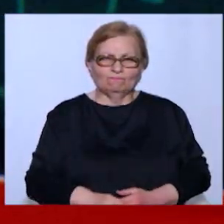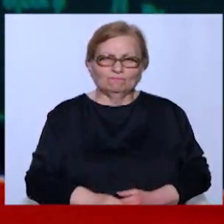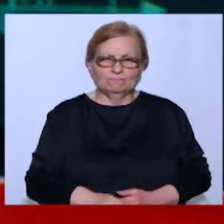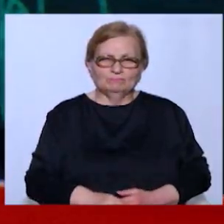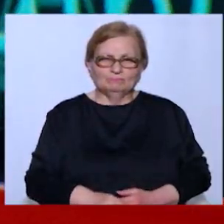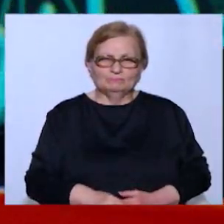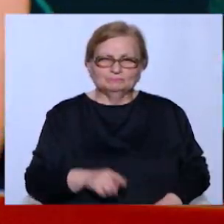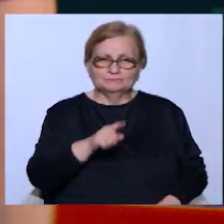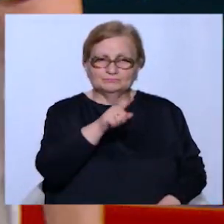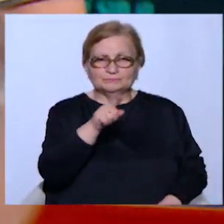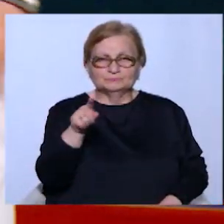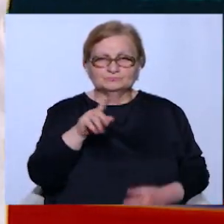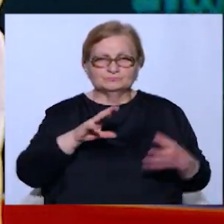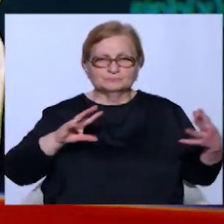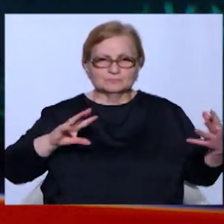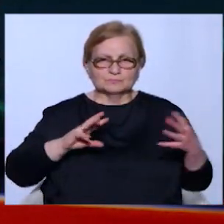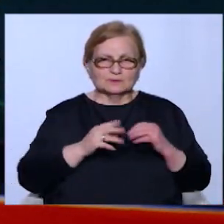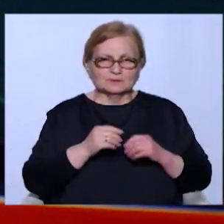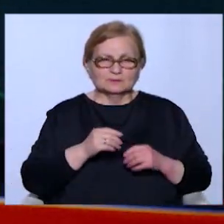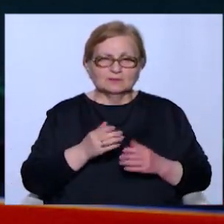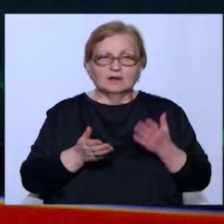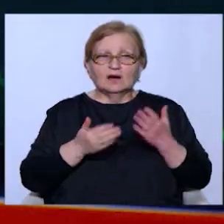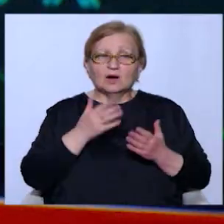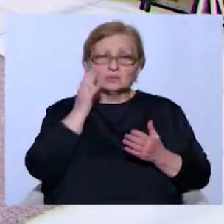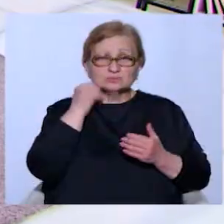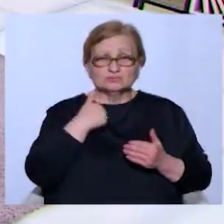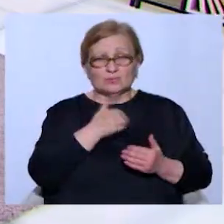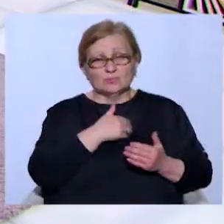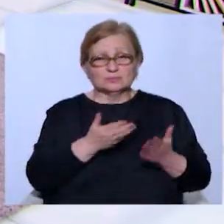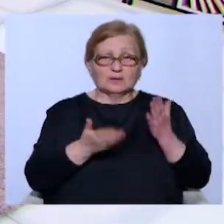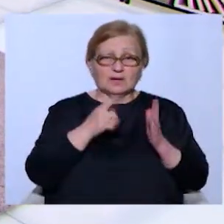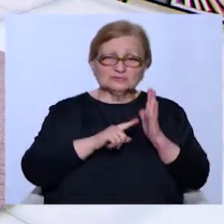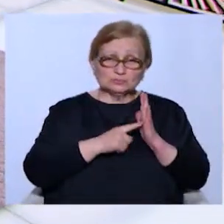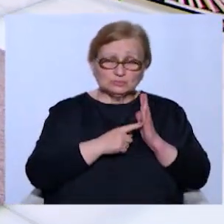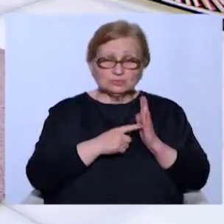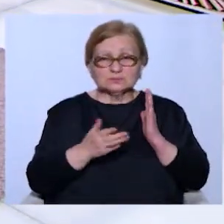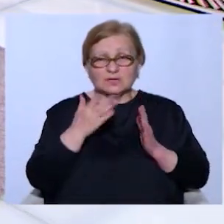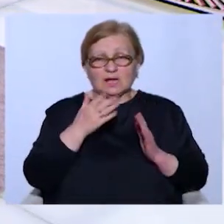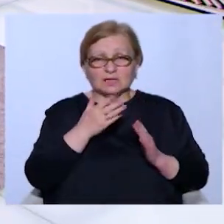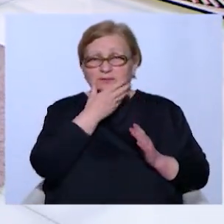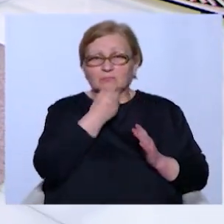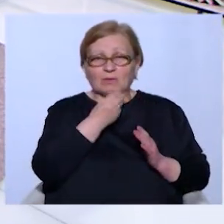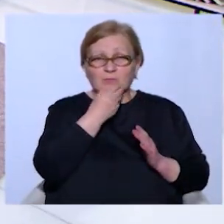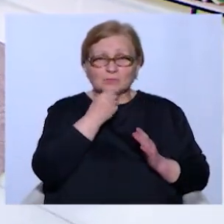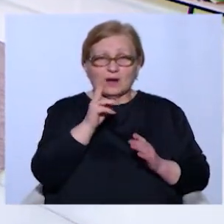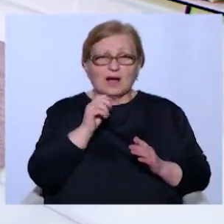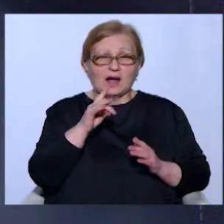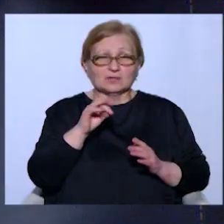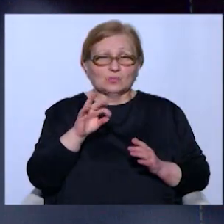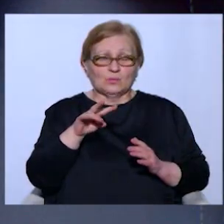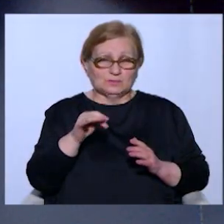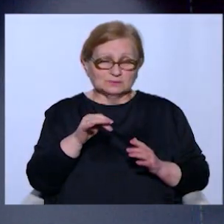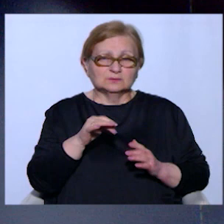ამ შემთხვევაში ჩვენ ვაჯამებთ, რომ ჩვენ გვინდა ან ტუზი, ან კაროლი და შეგვიძლია დავწეროთ, რომ ალბათობა იმისა, რომ იქნება ან ტუზი, ან მეფე,